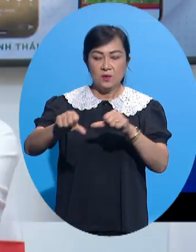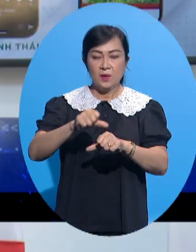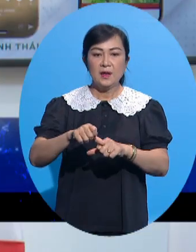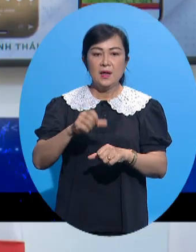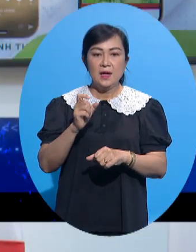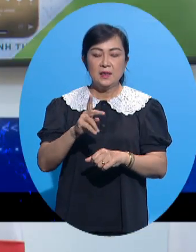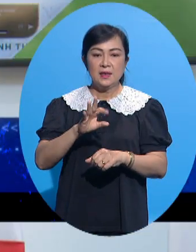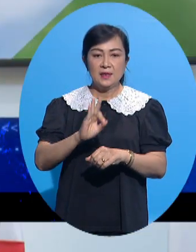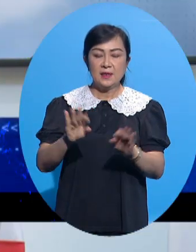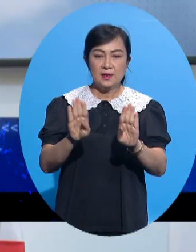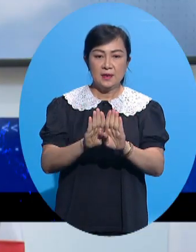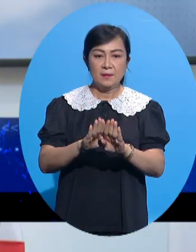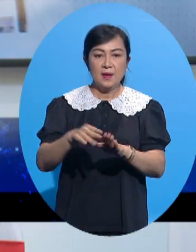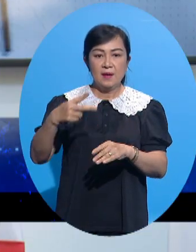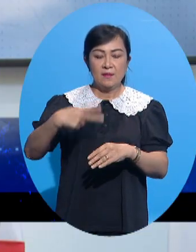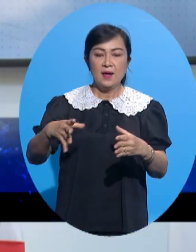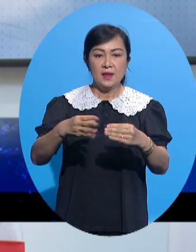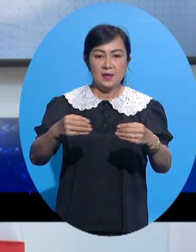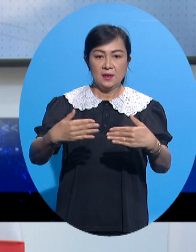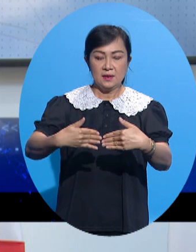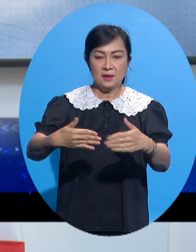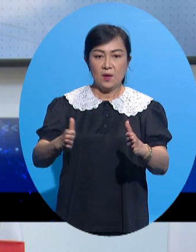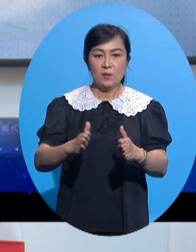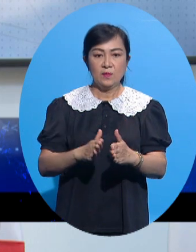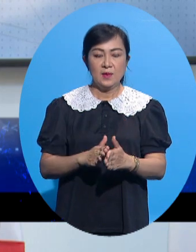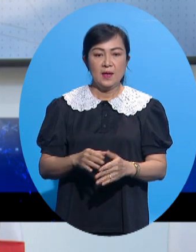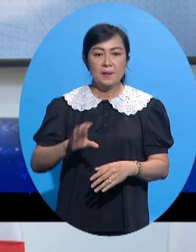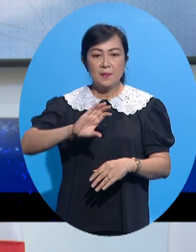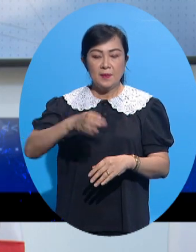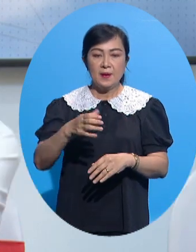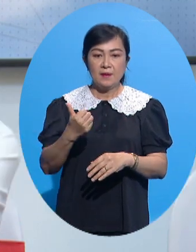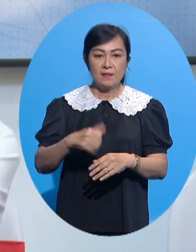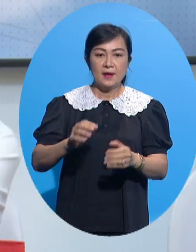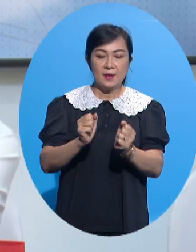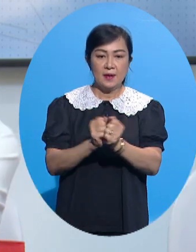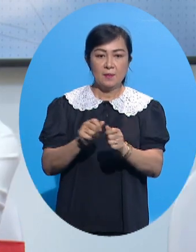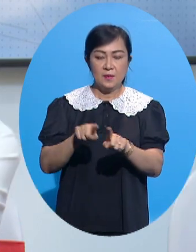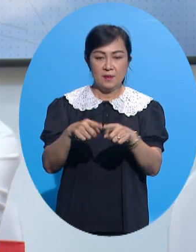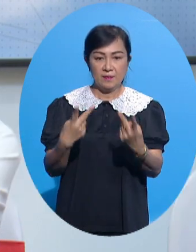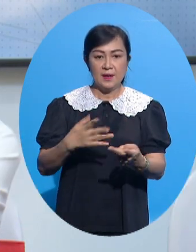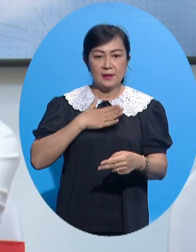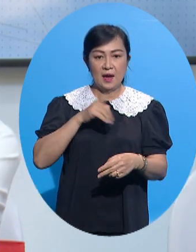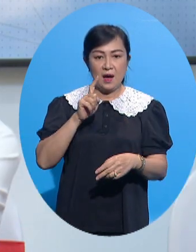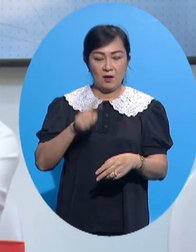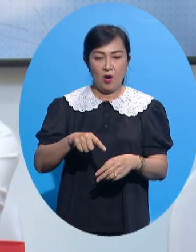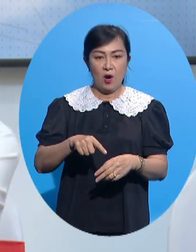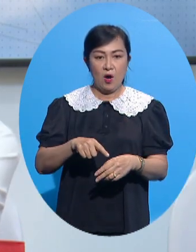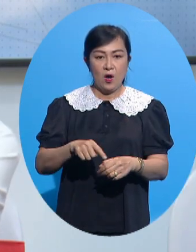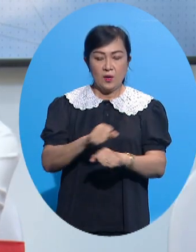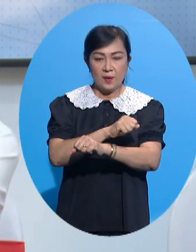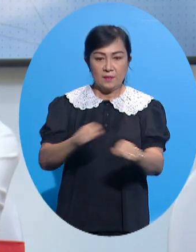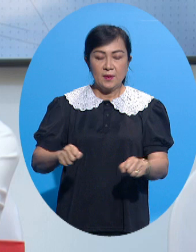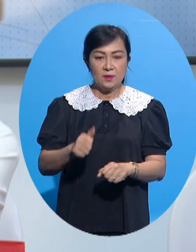sinh thái rất là khép kín về phần rất là rộng, về phần thiết bị, và khi kết hợp được như vậy thì chúng ta sẽ có một cái nền tảng gọi là hoàn